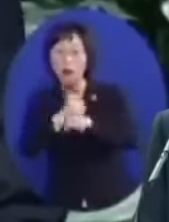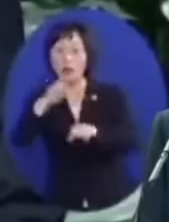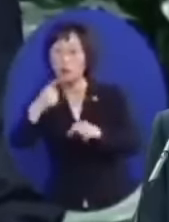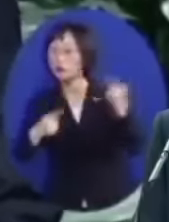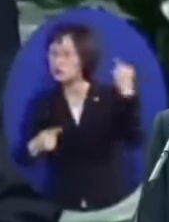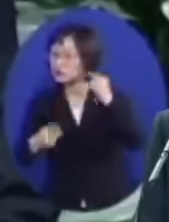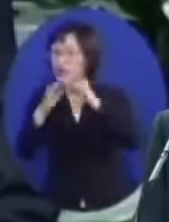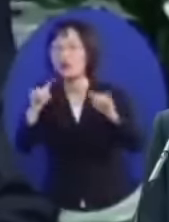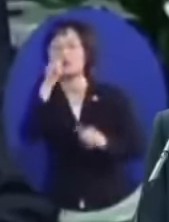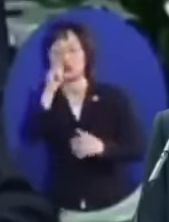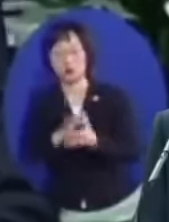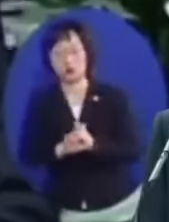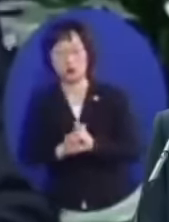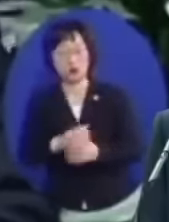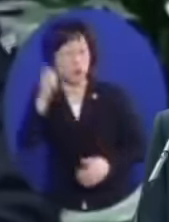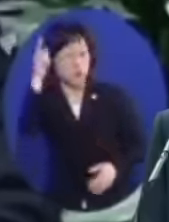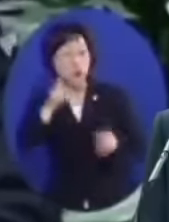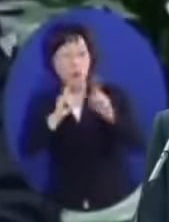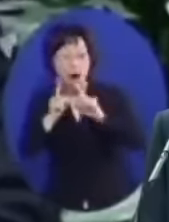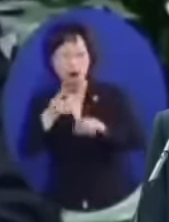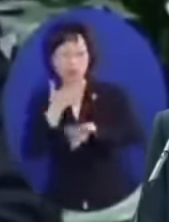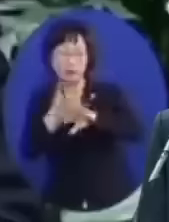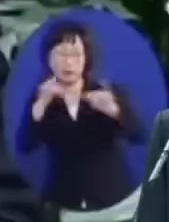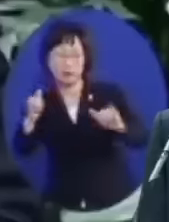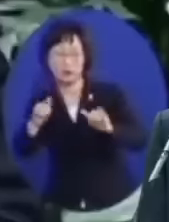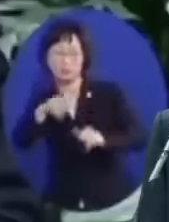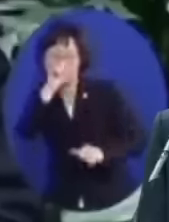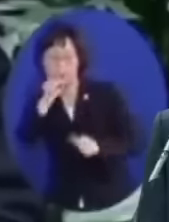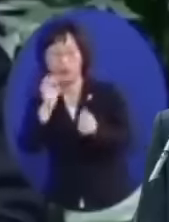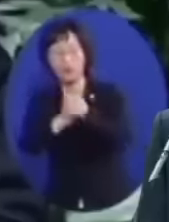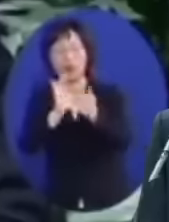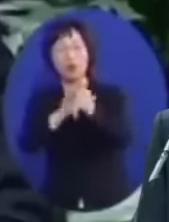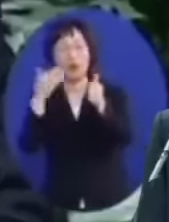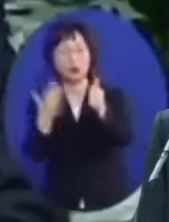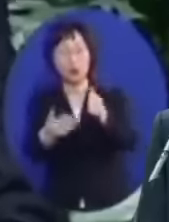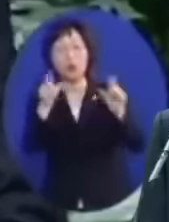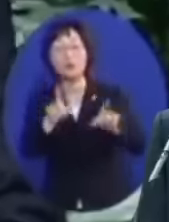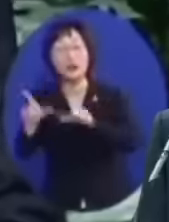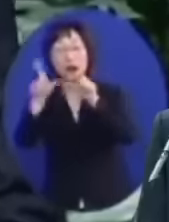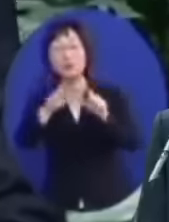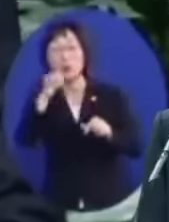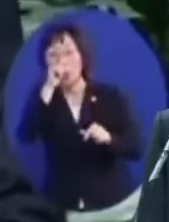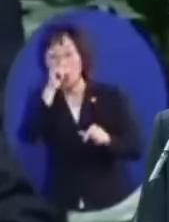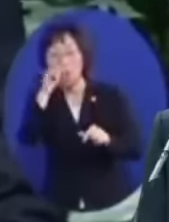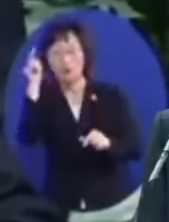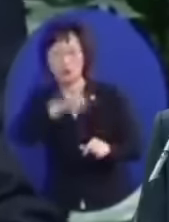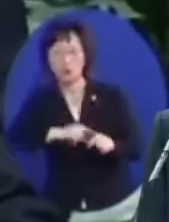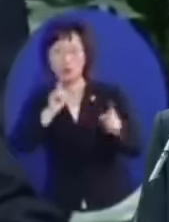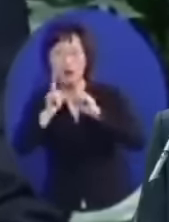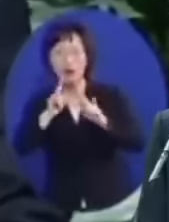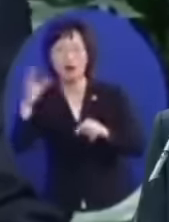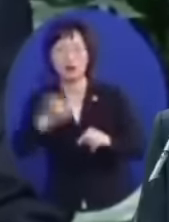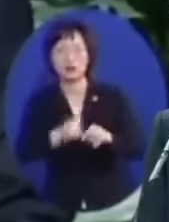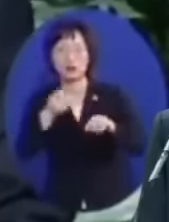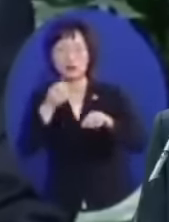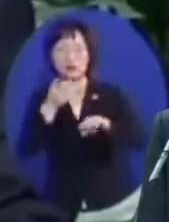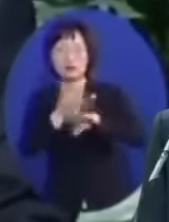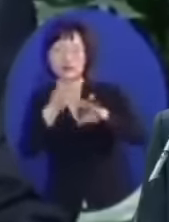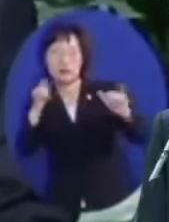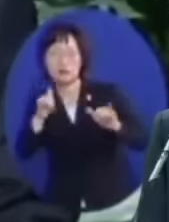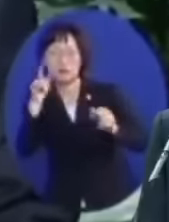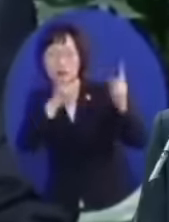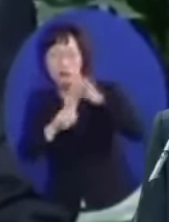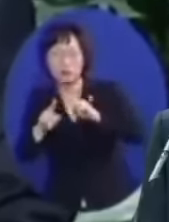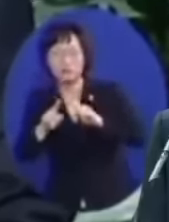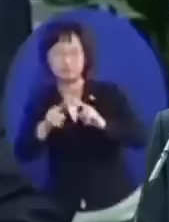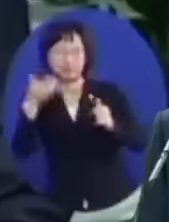있습니다. 훌륭한 말로서 다른 사람을 좋게 도와주는 사람도 있고 나쁜 말로서 사람들의 마음을 거스르게 하는 사람도